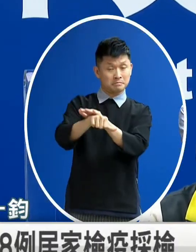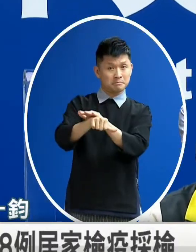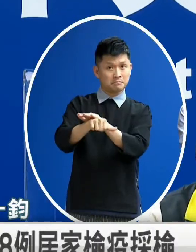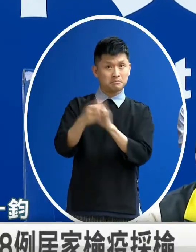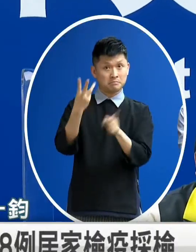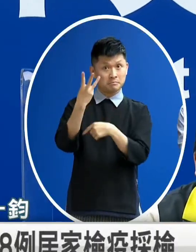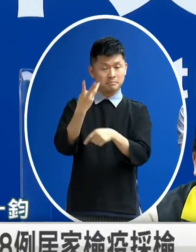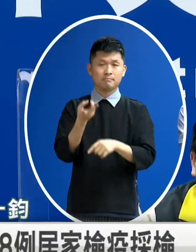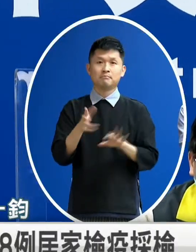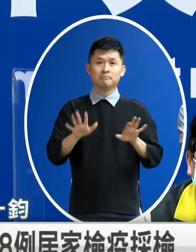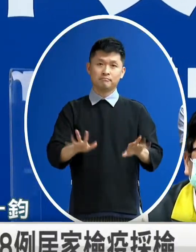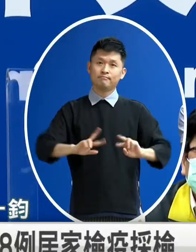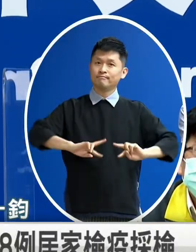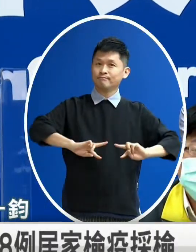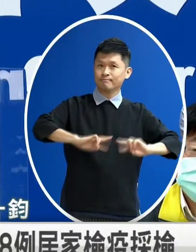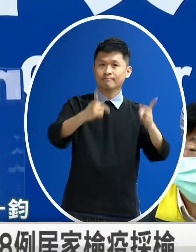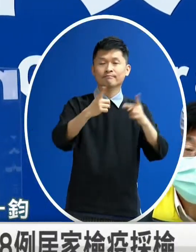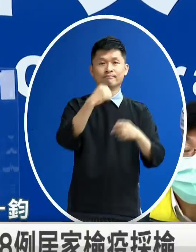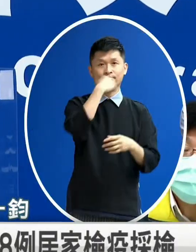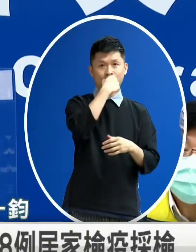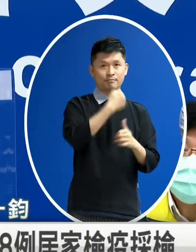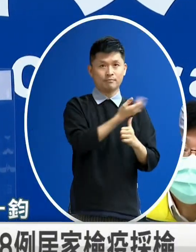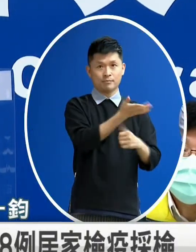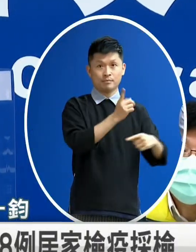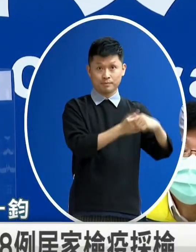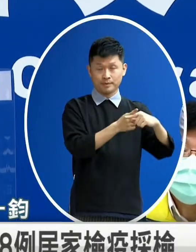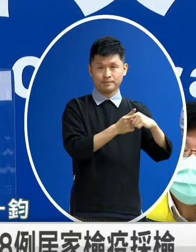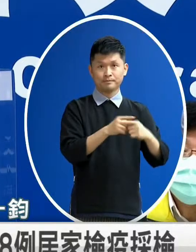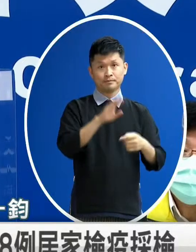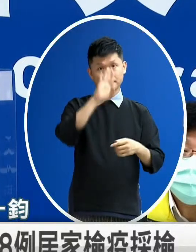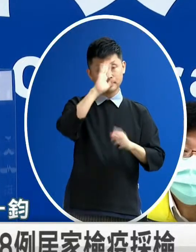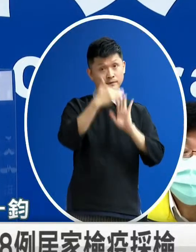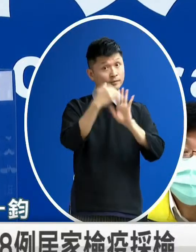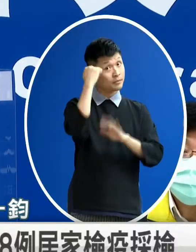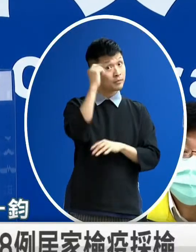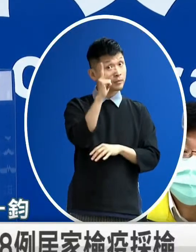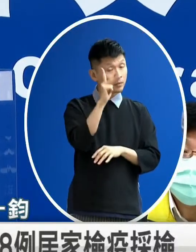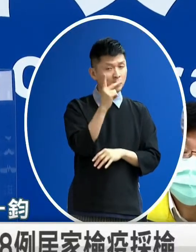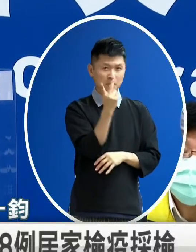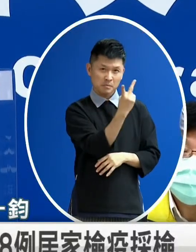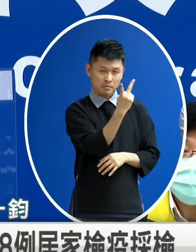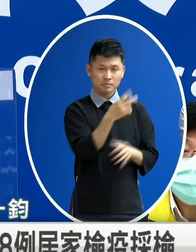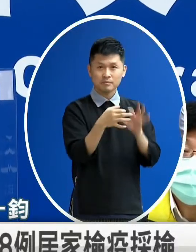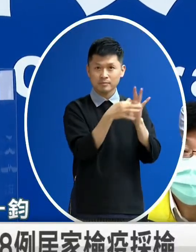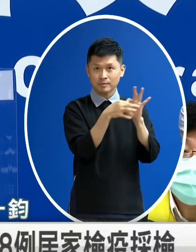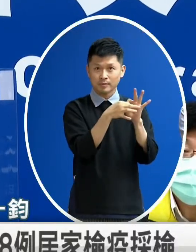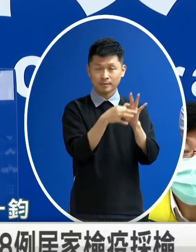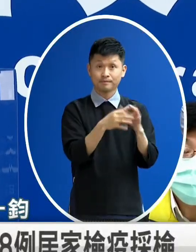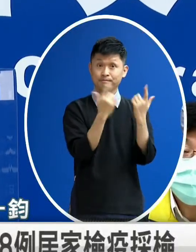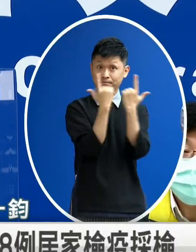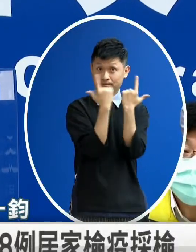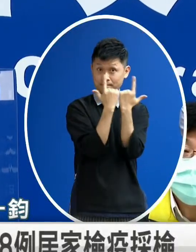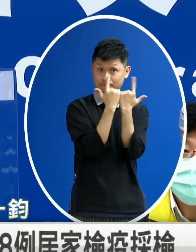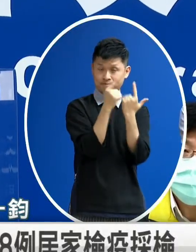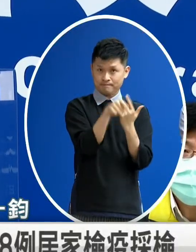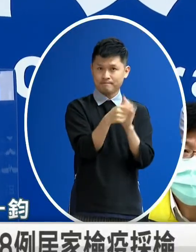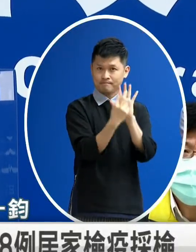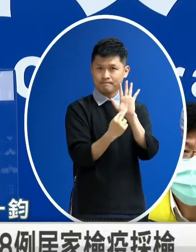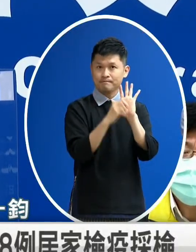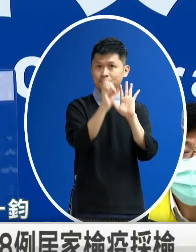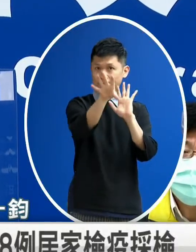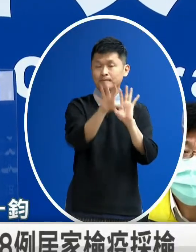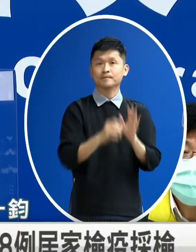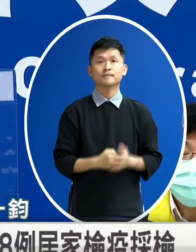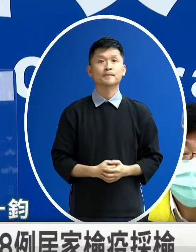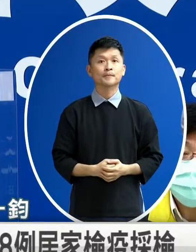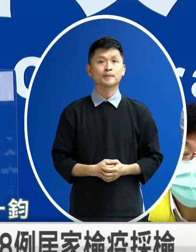改判为本土个案，那这都跟两家防疫旅馆有关，所以我先就这个两岸台北这个部分跟大家做一个